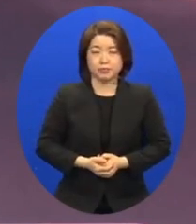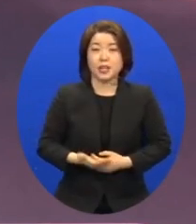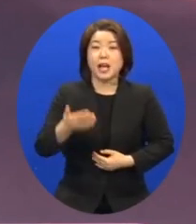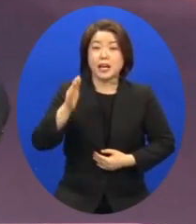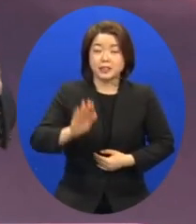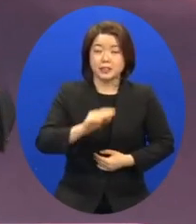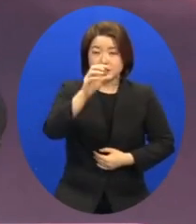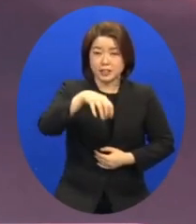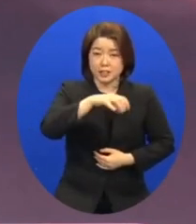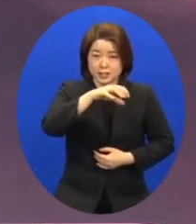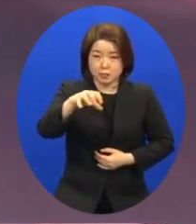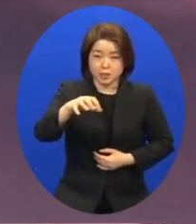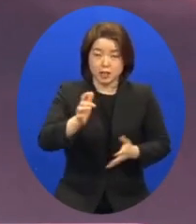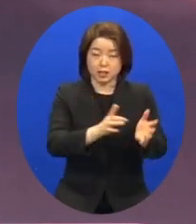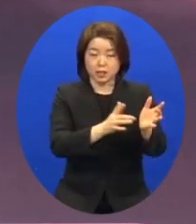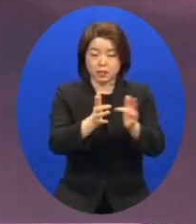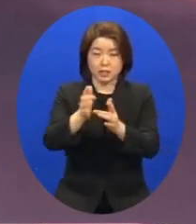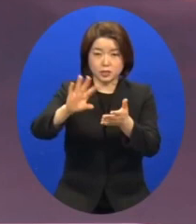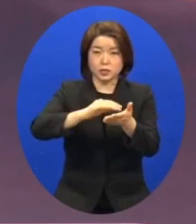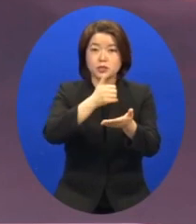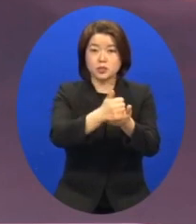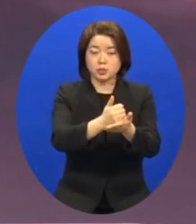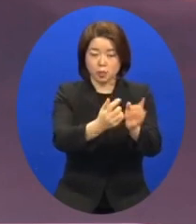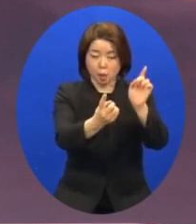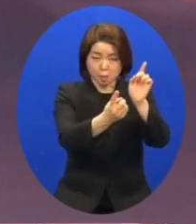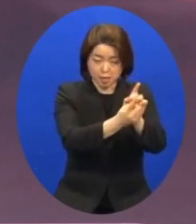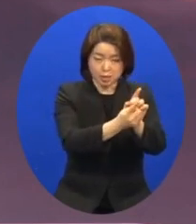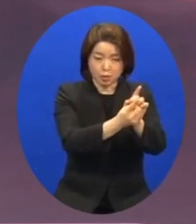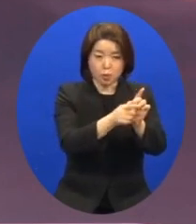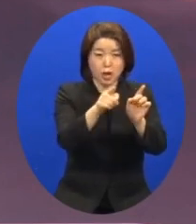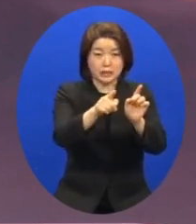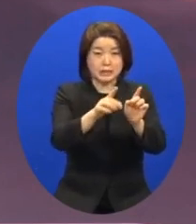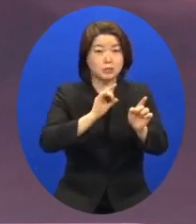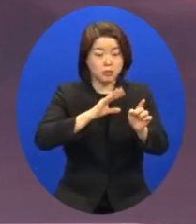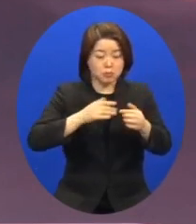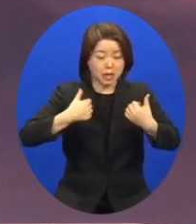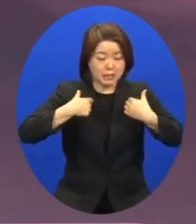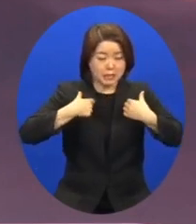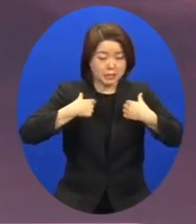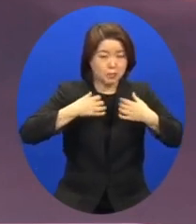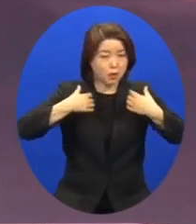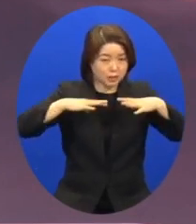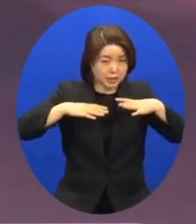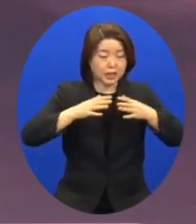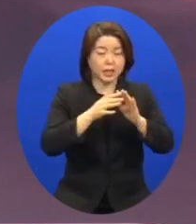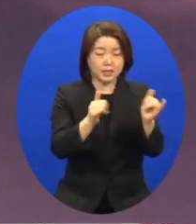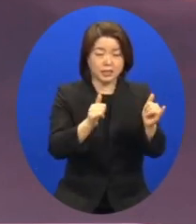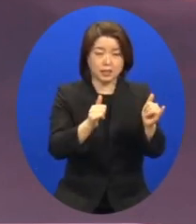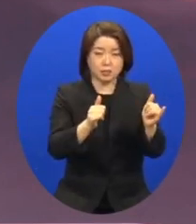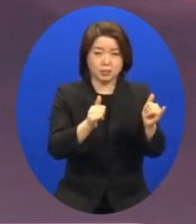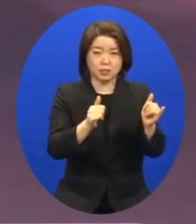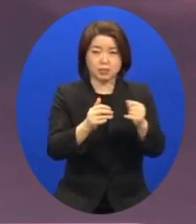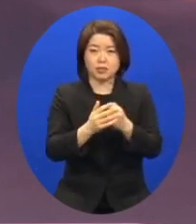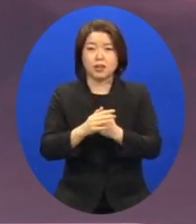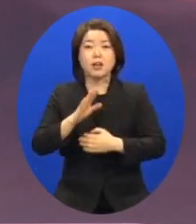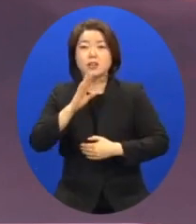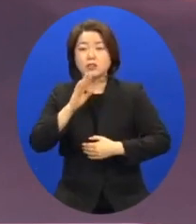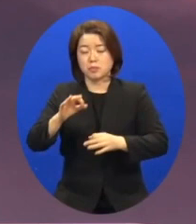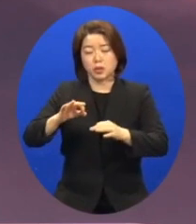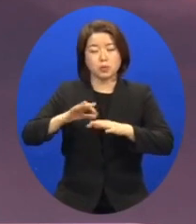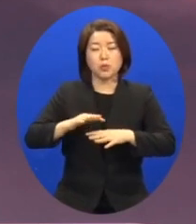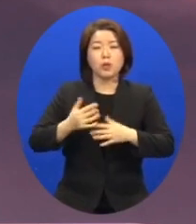그러나 십자가의 예수 그리스도를 만나고 그 분만 자랑하게 된 사람은 정말